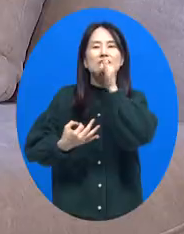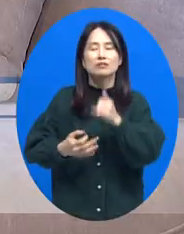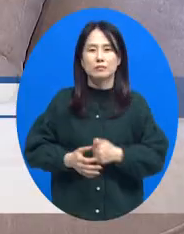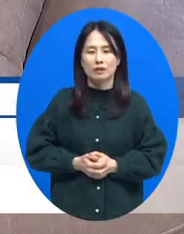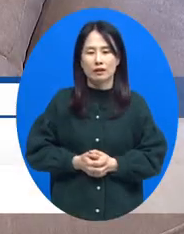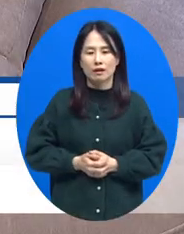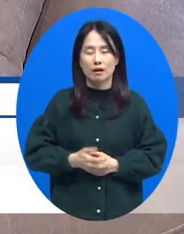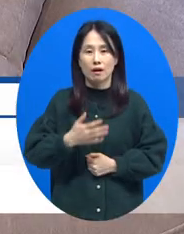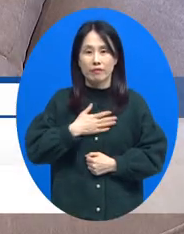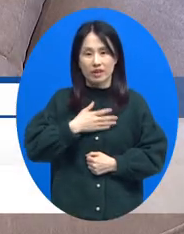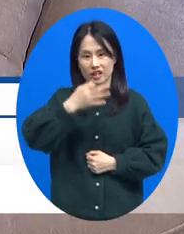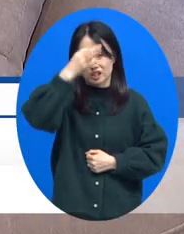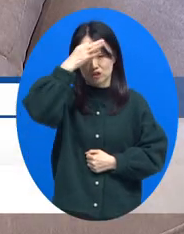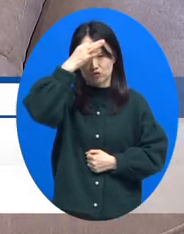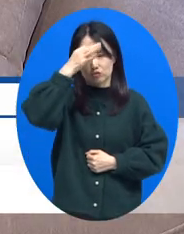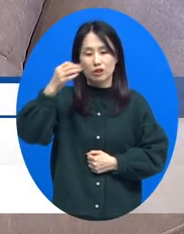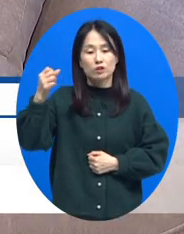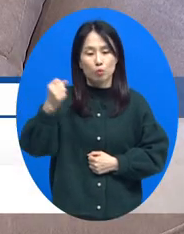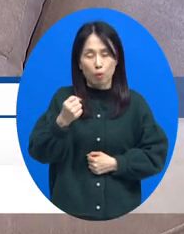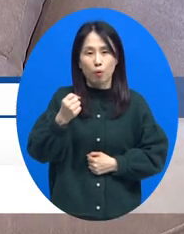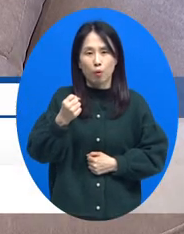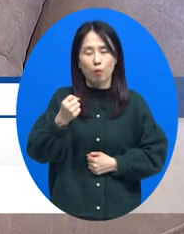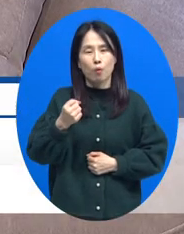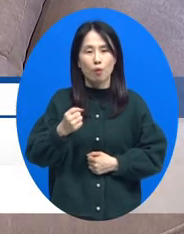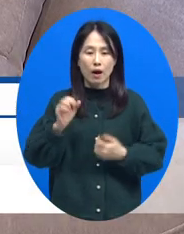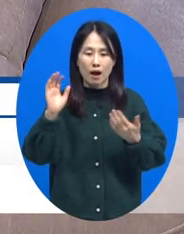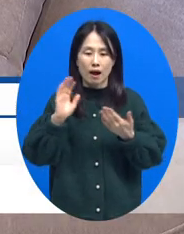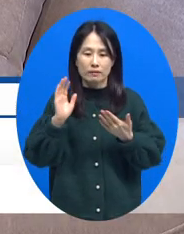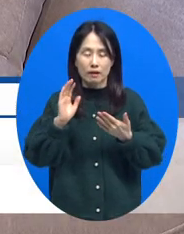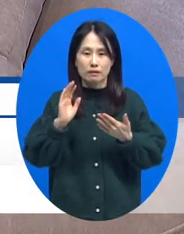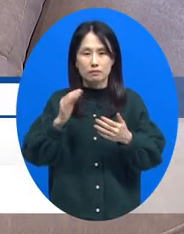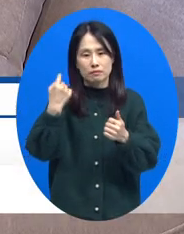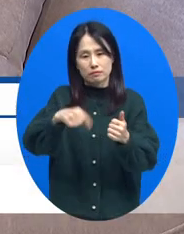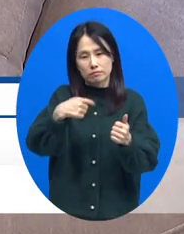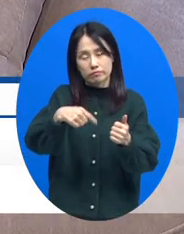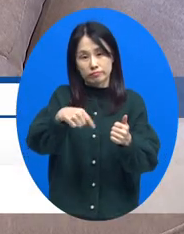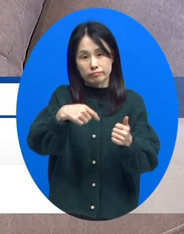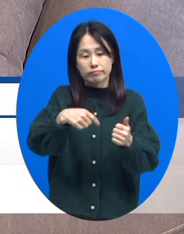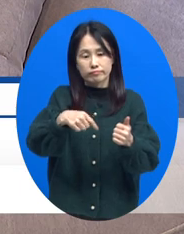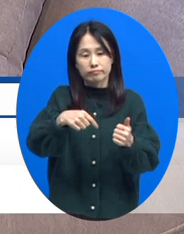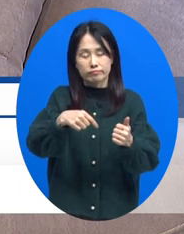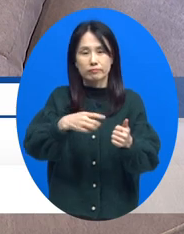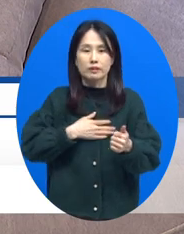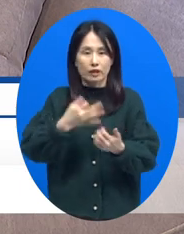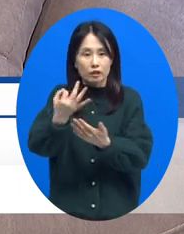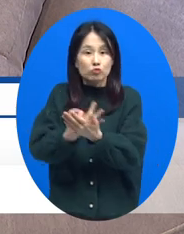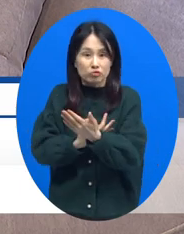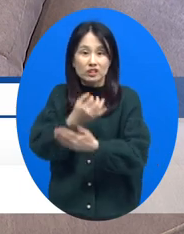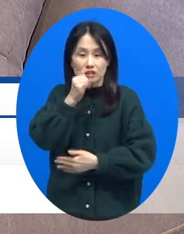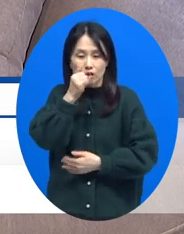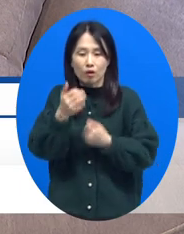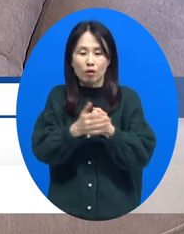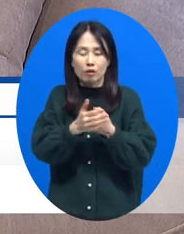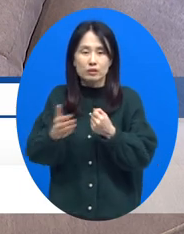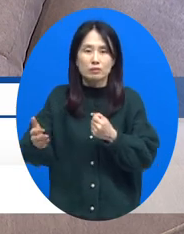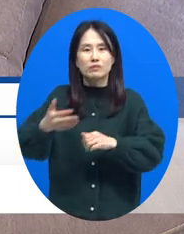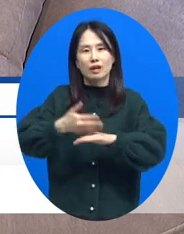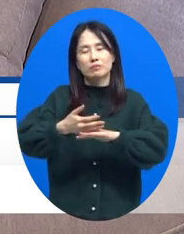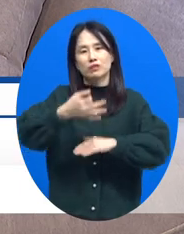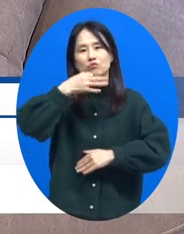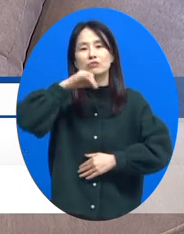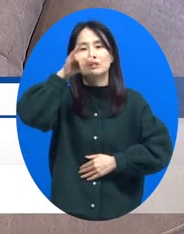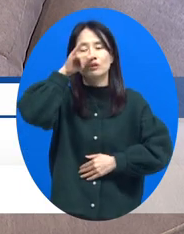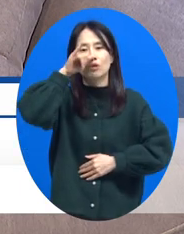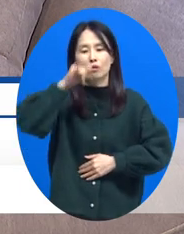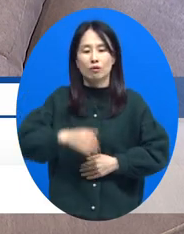제 기술을 제 예능을 가지고 그 친구들을 키워 나가면서 제가 수익을 창출할 수 있으니까